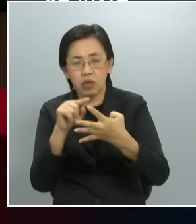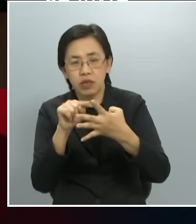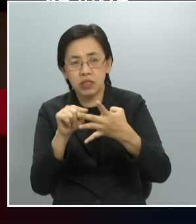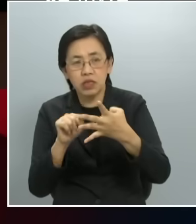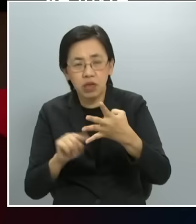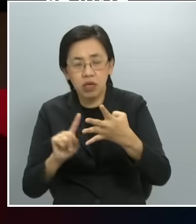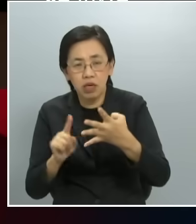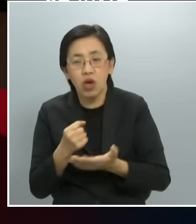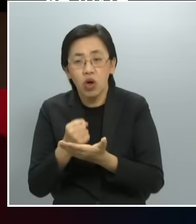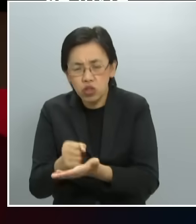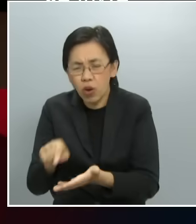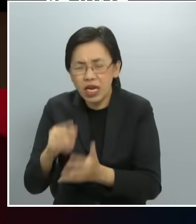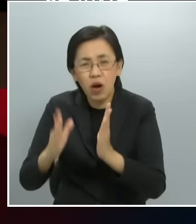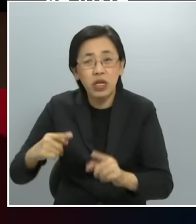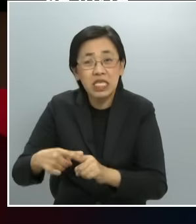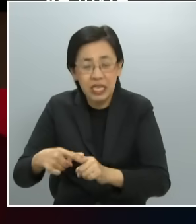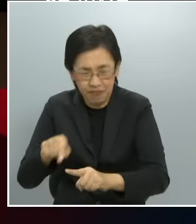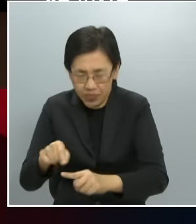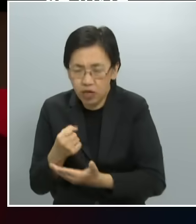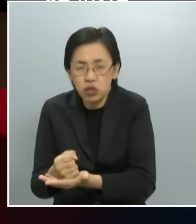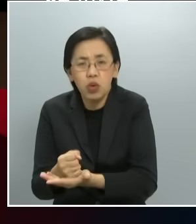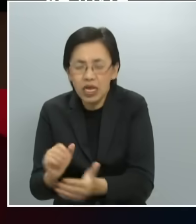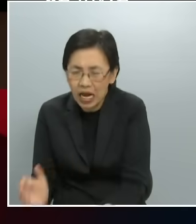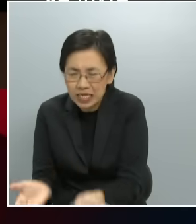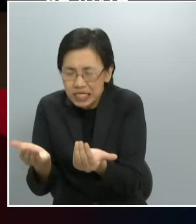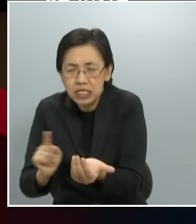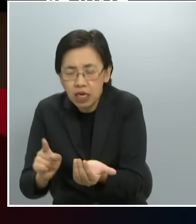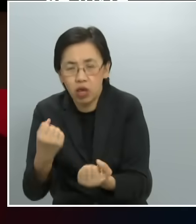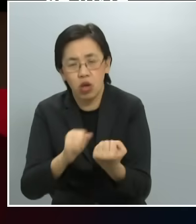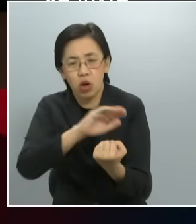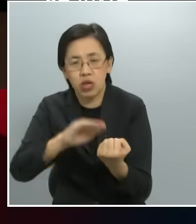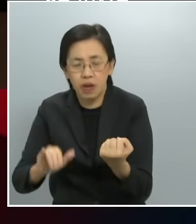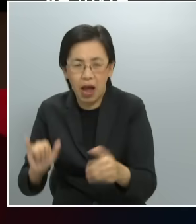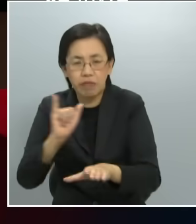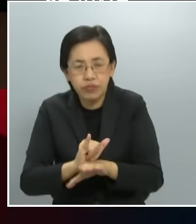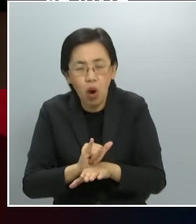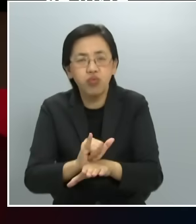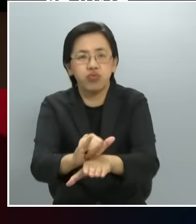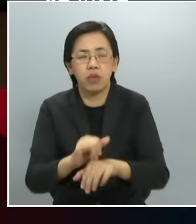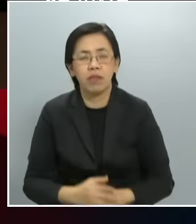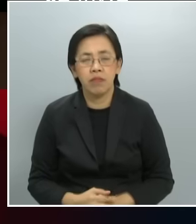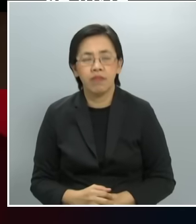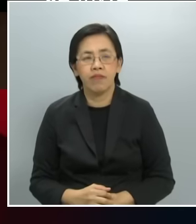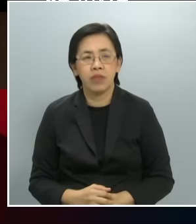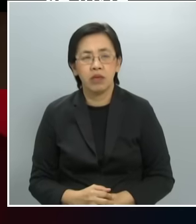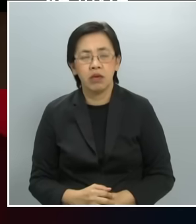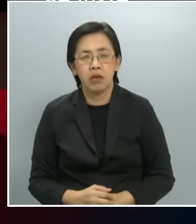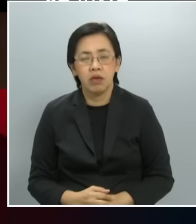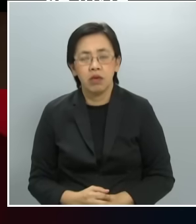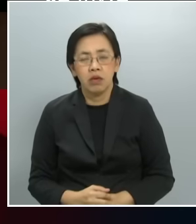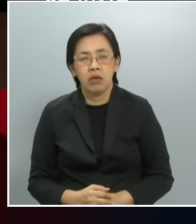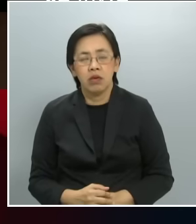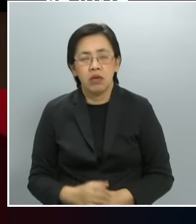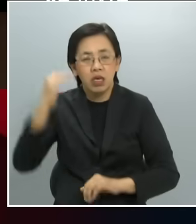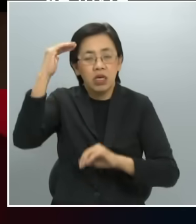มาช่วยพันตำรวจโทวศินที่ถูกยิงบาดเจ็บเพื่อขึ้นรถกระบะแคปแล้วก็แม้ว่าร้อยตำรวจโทจตุรวิทย์นะฮะ